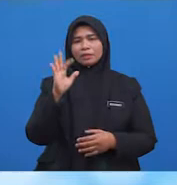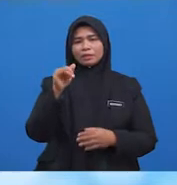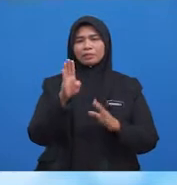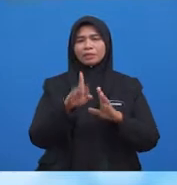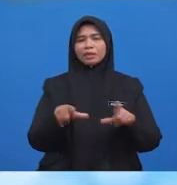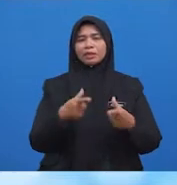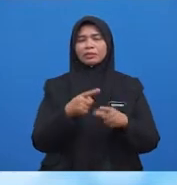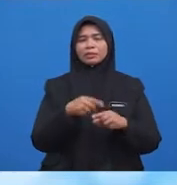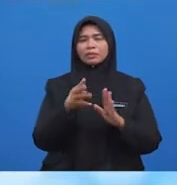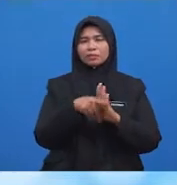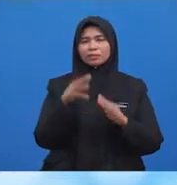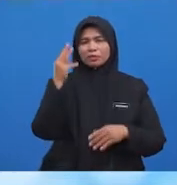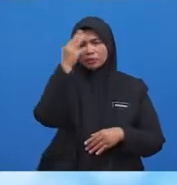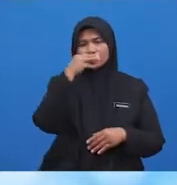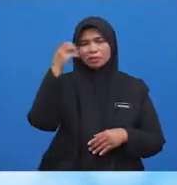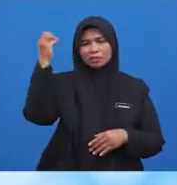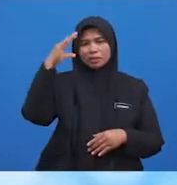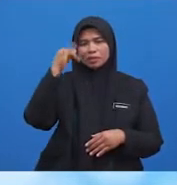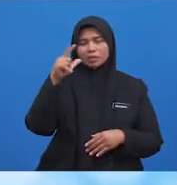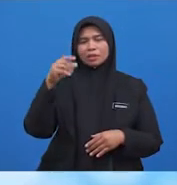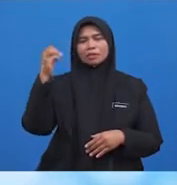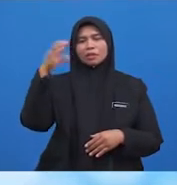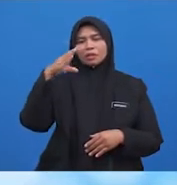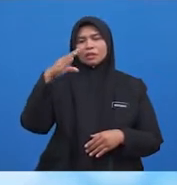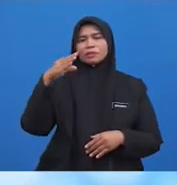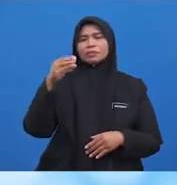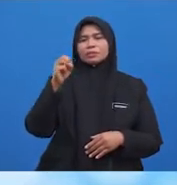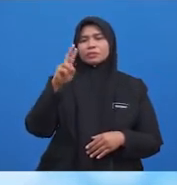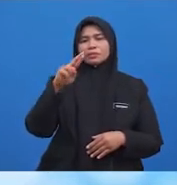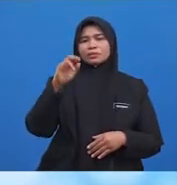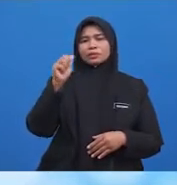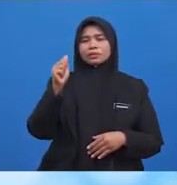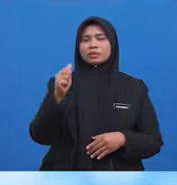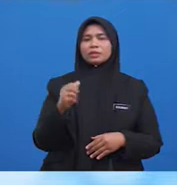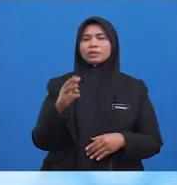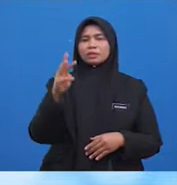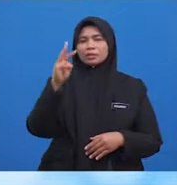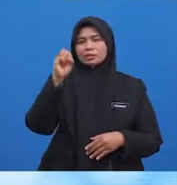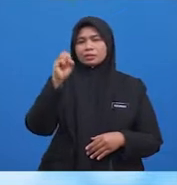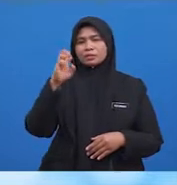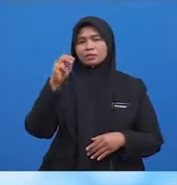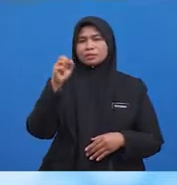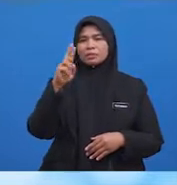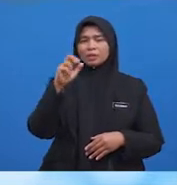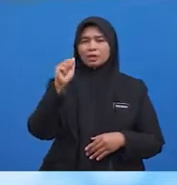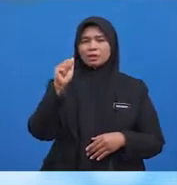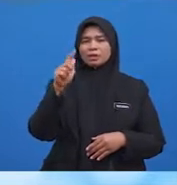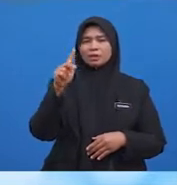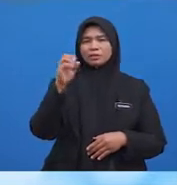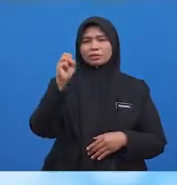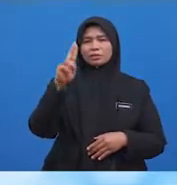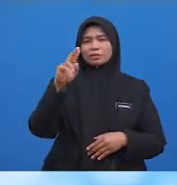berlaku di permukaan matahari ialah Nyalakan Surya Semarak Surya atau